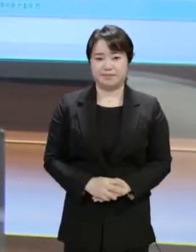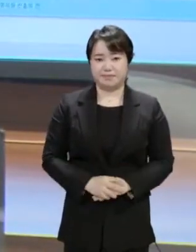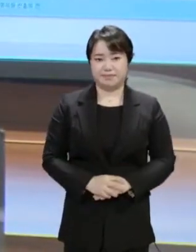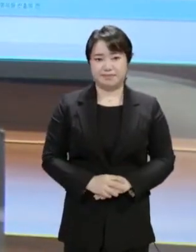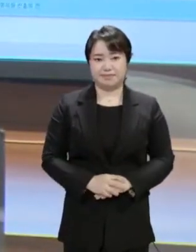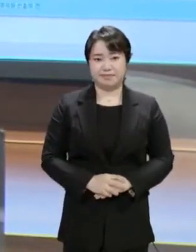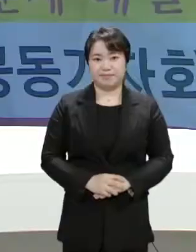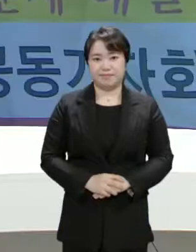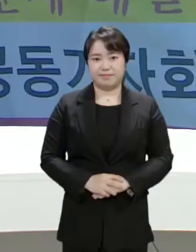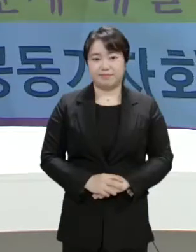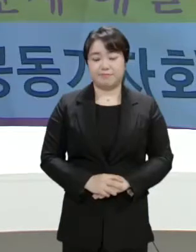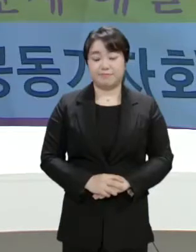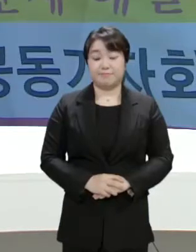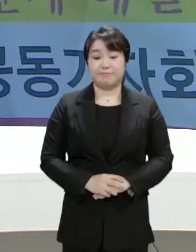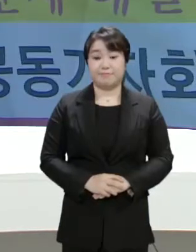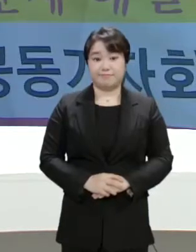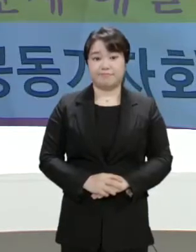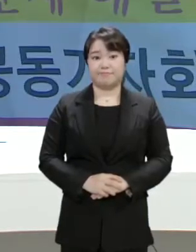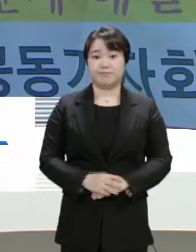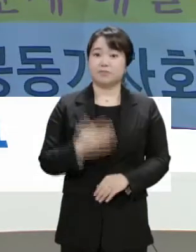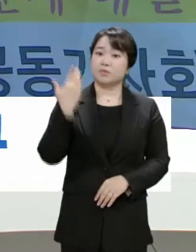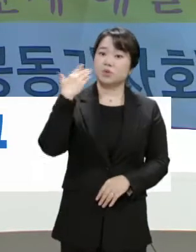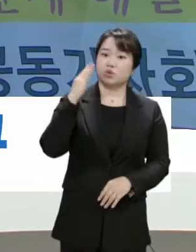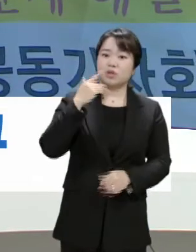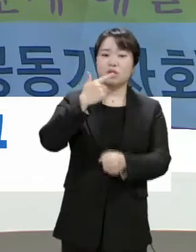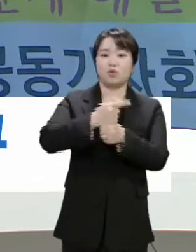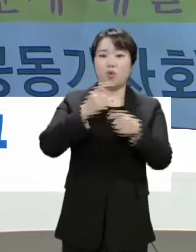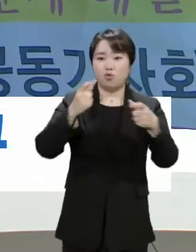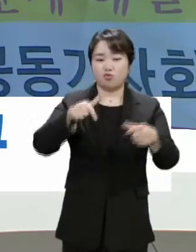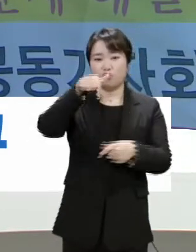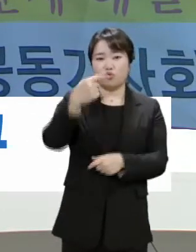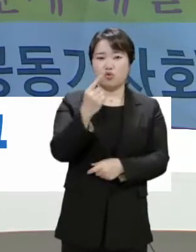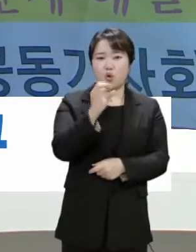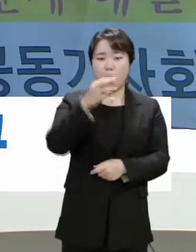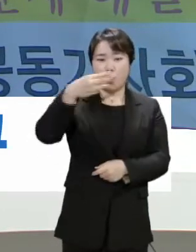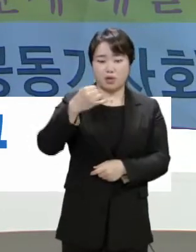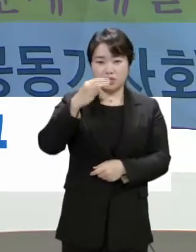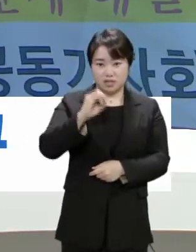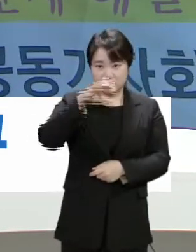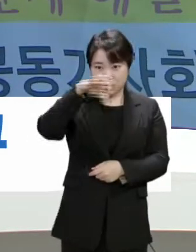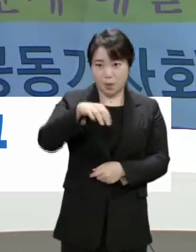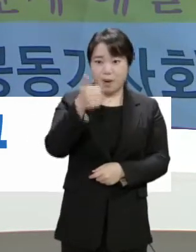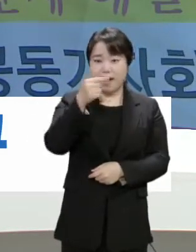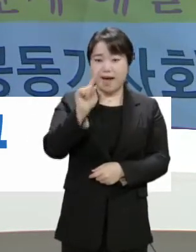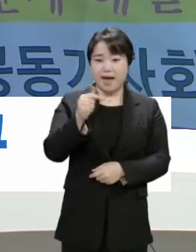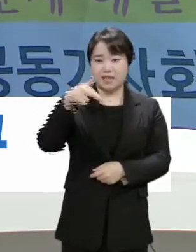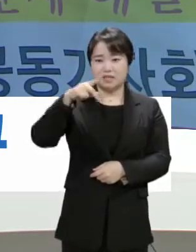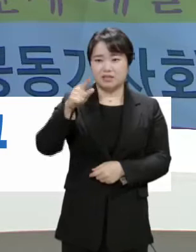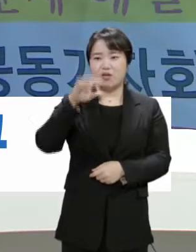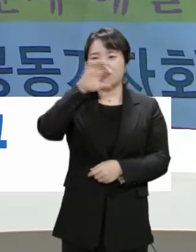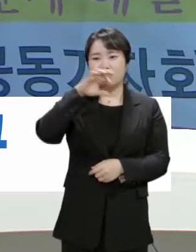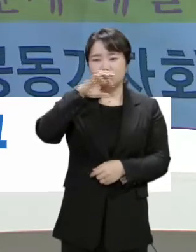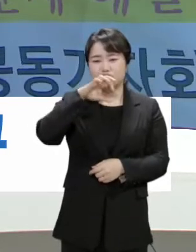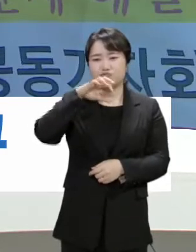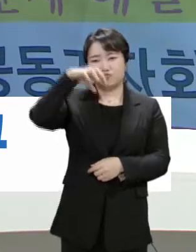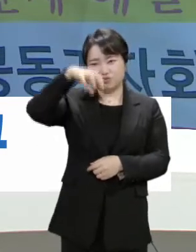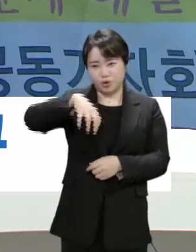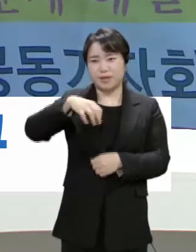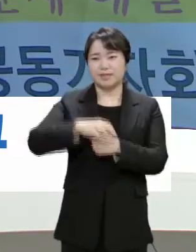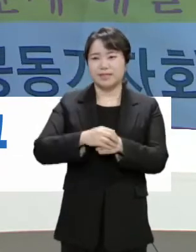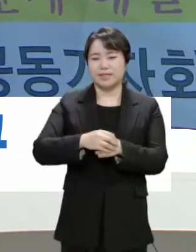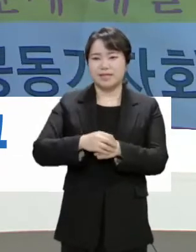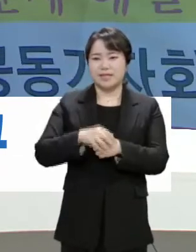이재원입니다. 네, 최근 노원구 공릉동의 한전연수원 앞에 직장 내 괴롭힘을 호소하는